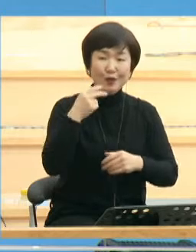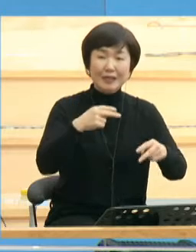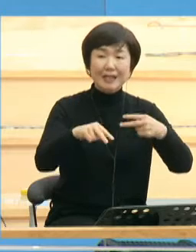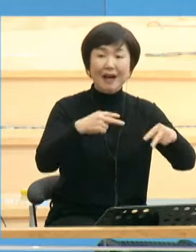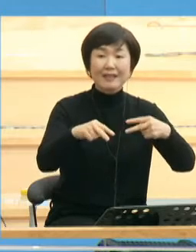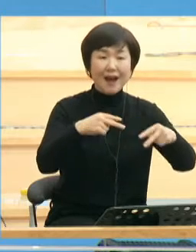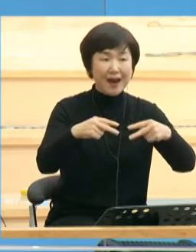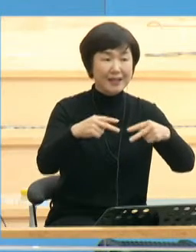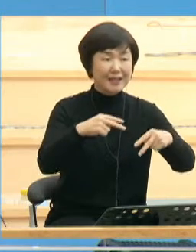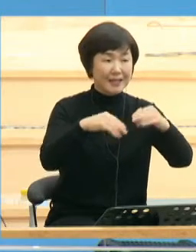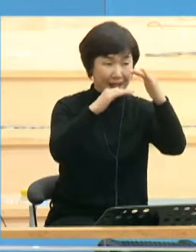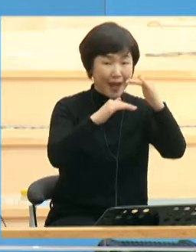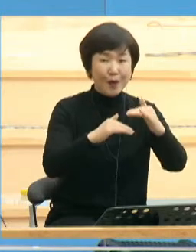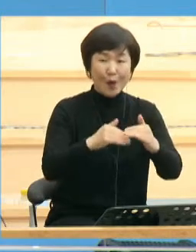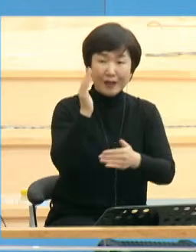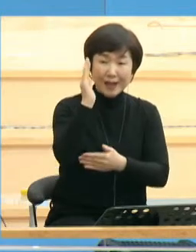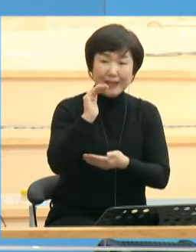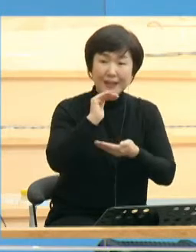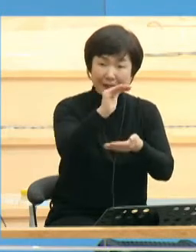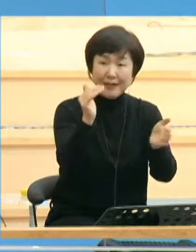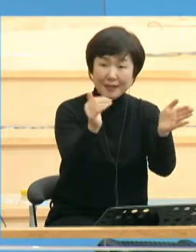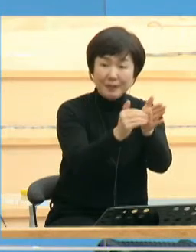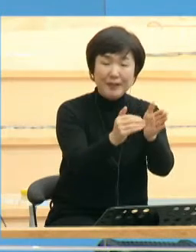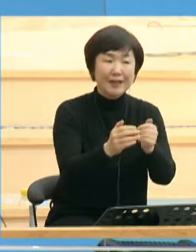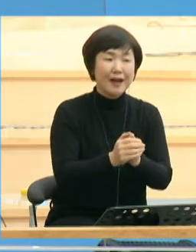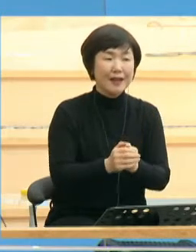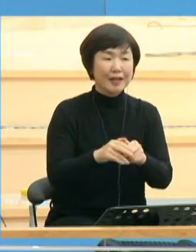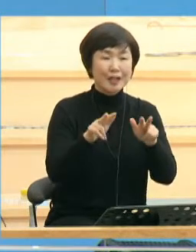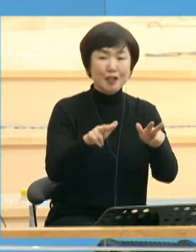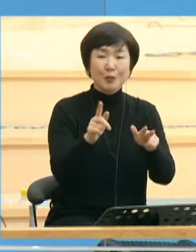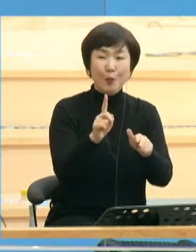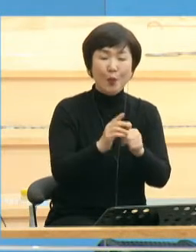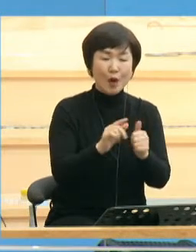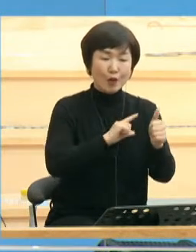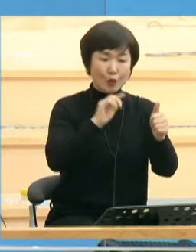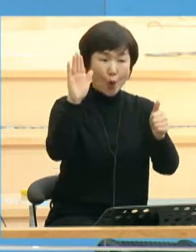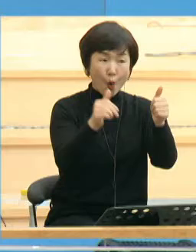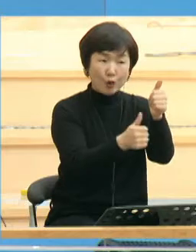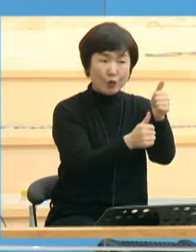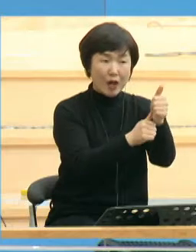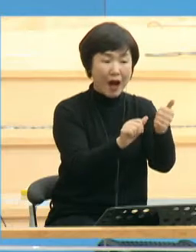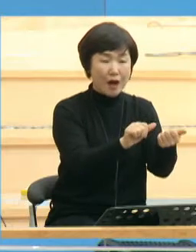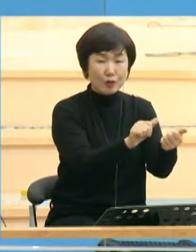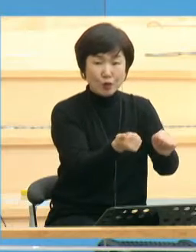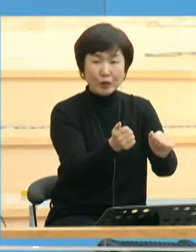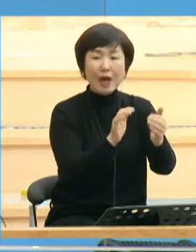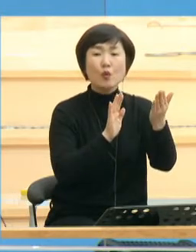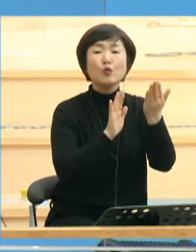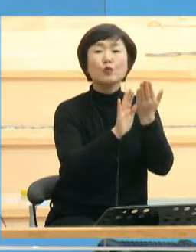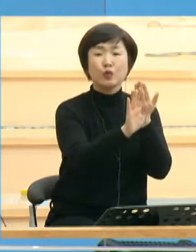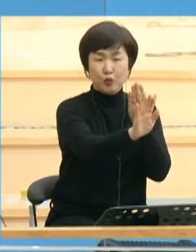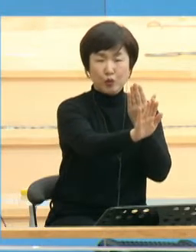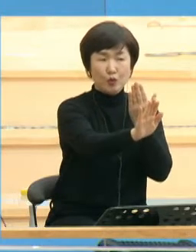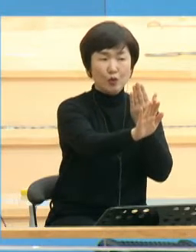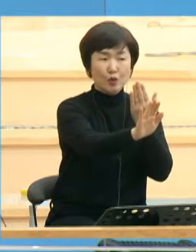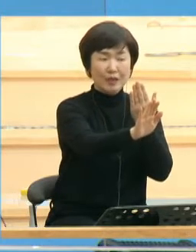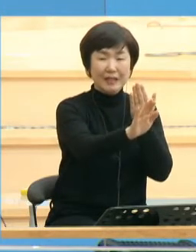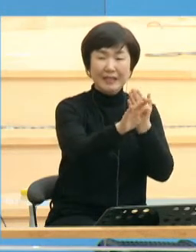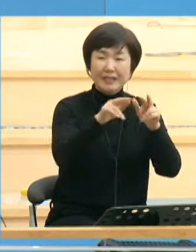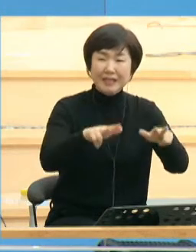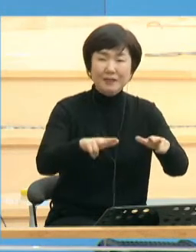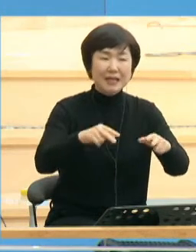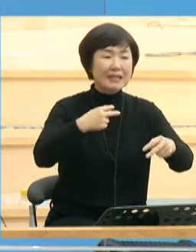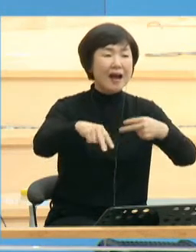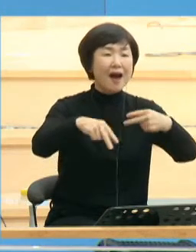차 사기 를 시작한다 그러면서 이제 어떻게 되냐 여호수아가 죽고 이후에 이제 사사시대 가지